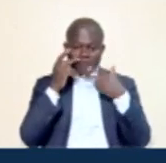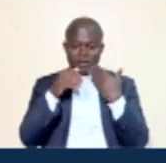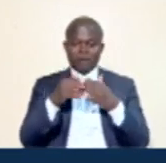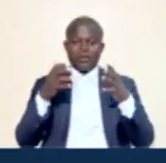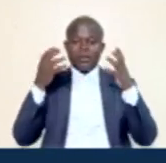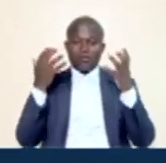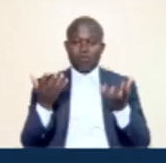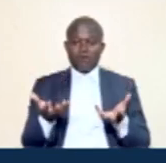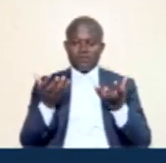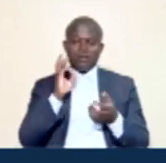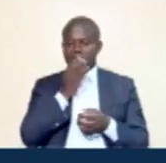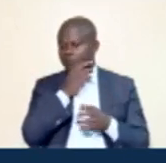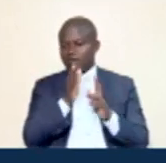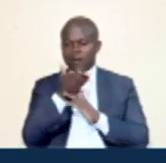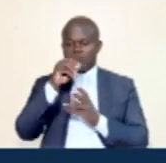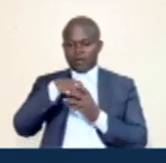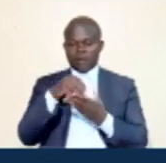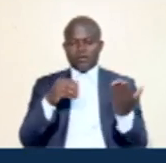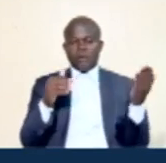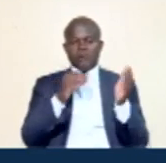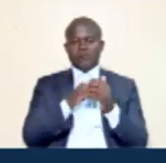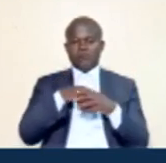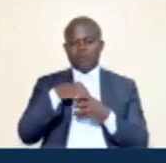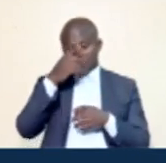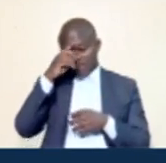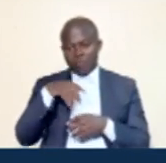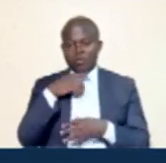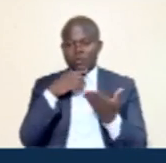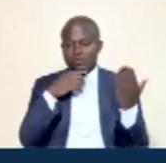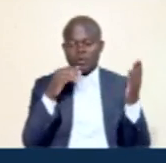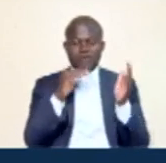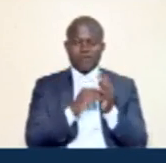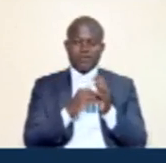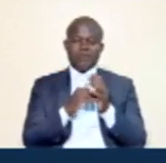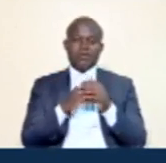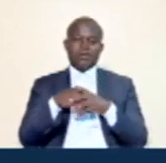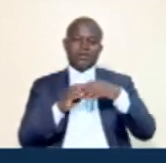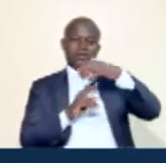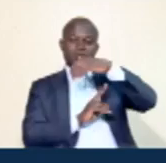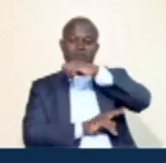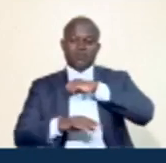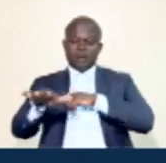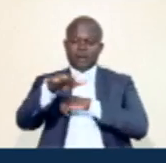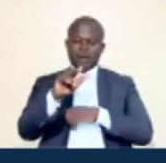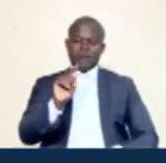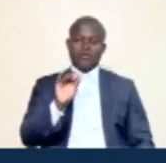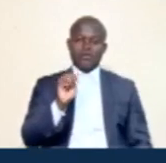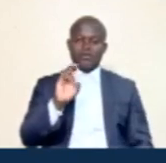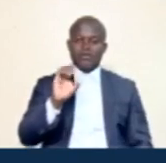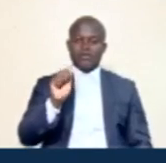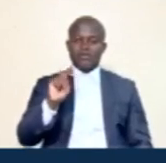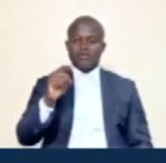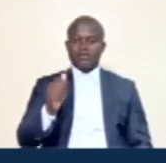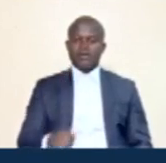y'amazi aca kuri ayo mateme. Harimo Nyabugogo, harimo ndetse n'ikiraro kiri hano Kimicanga. Cya mbere ni